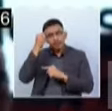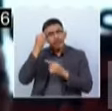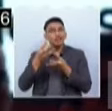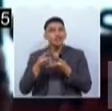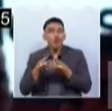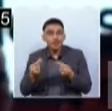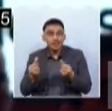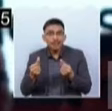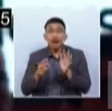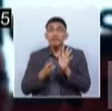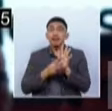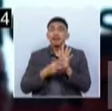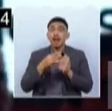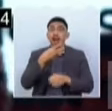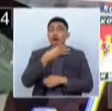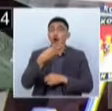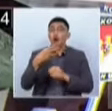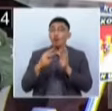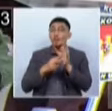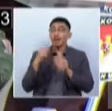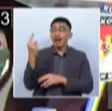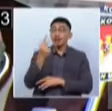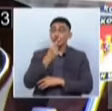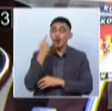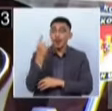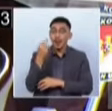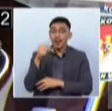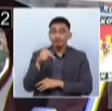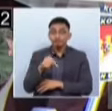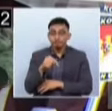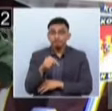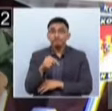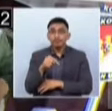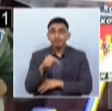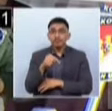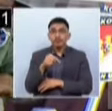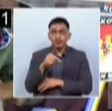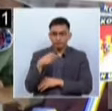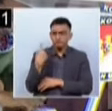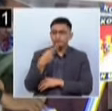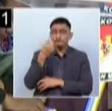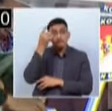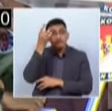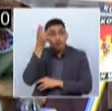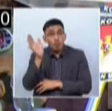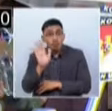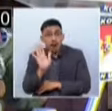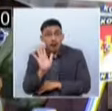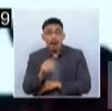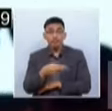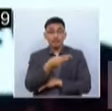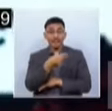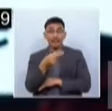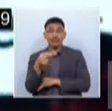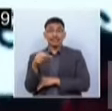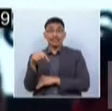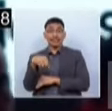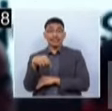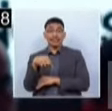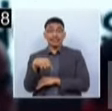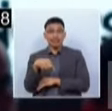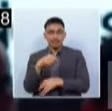ee melakukan satu peperangan ya tetapi adalah sekarang Amerika sudah melancarkan suatu strategi